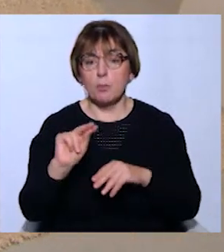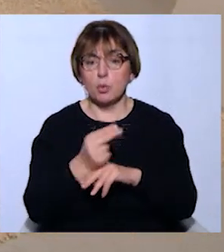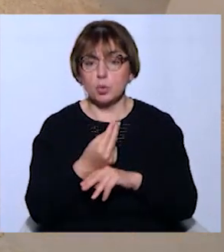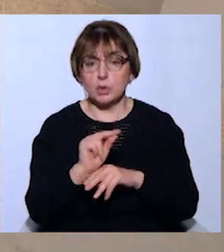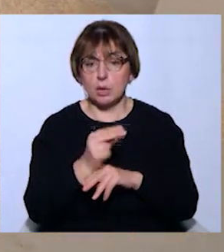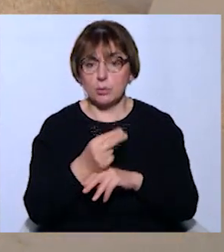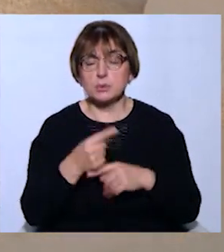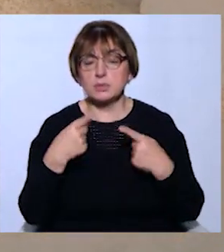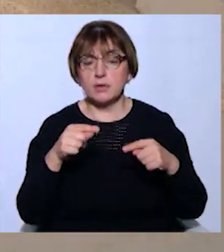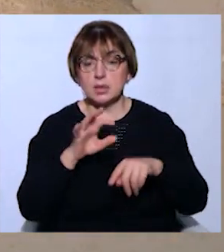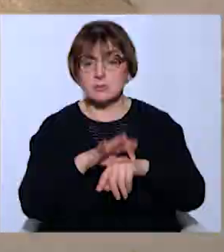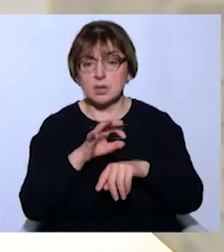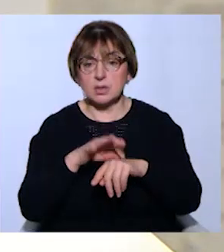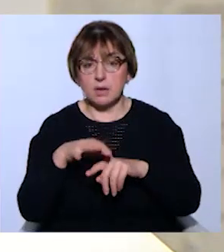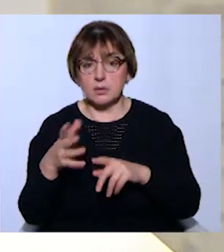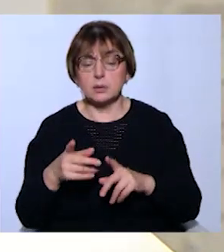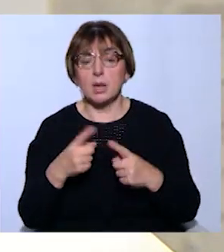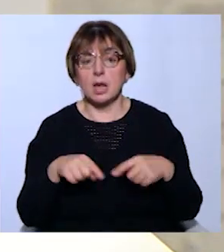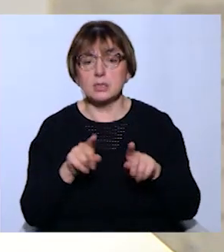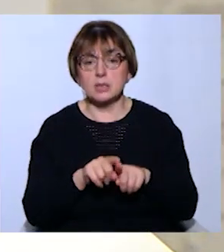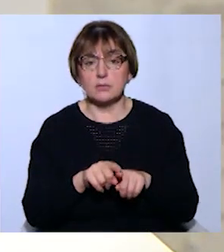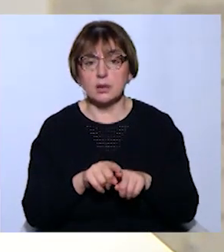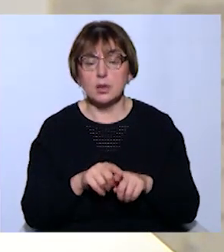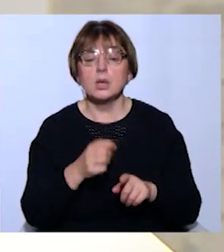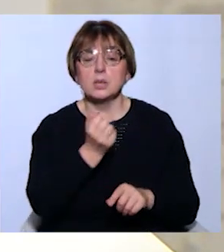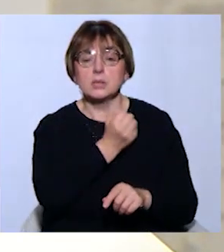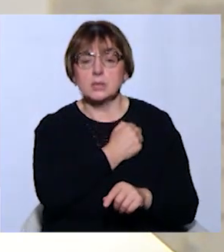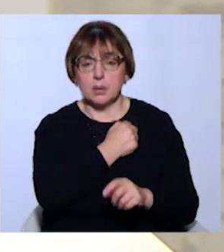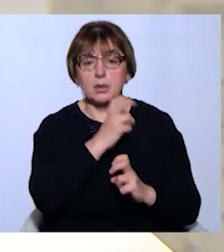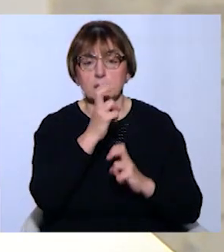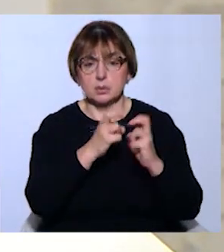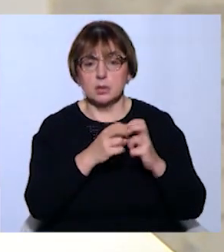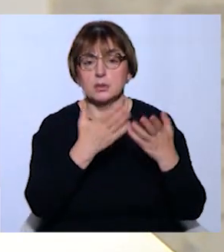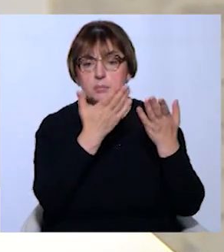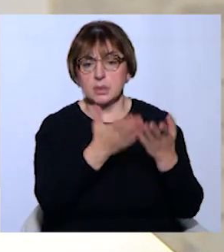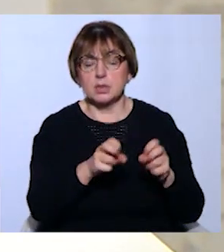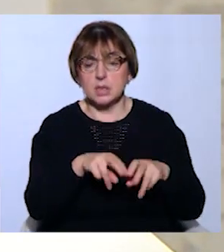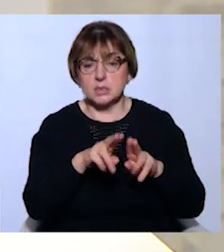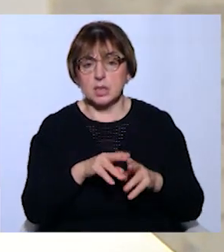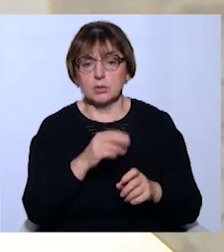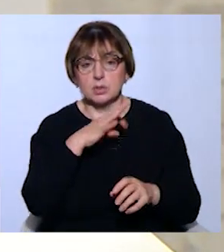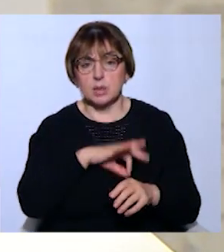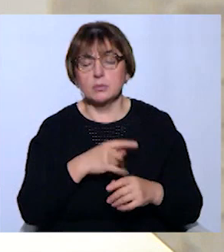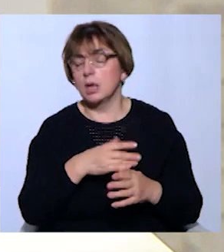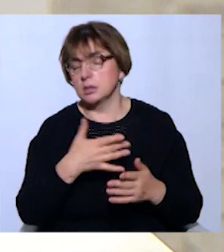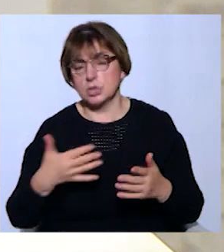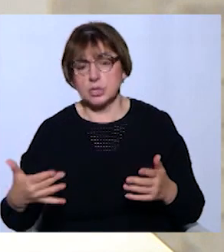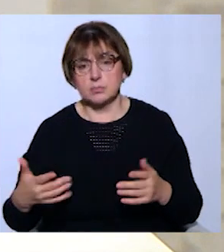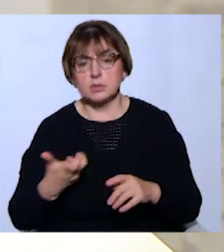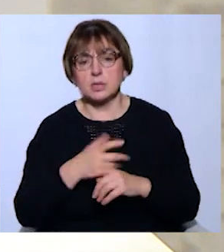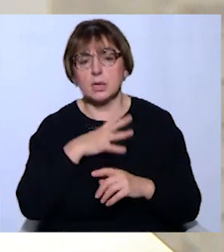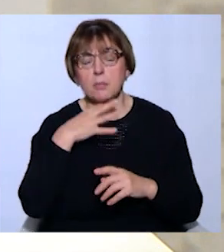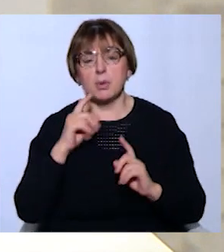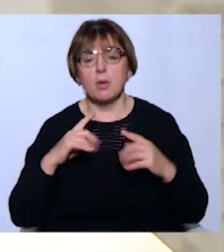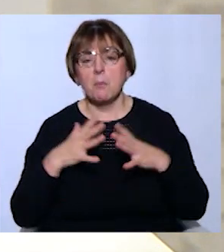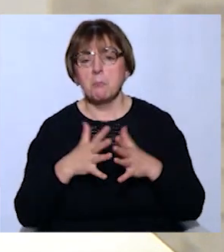მკურნალობისათვის, სხვადასხვა დაავადებების, ასევე სამხედრო ინდუსტრიაშიც გამოიყენება და ასე შემდეგ. ძალიან